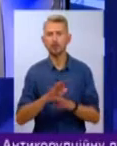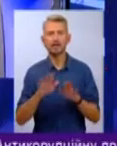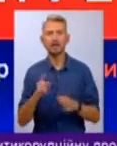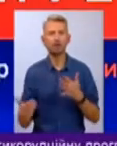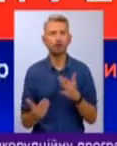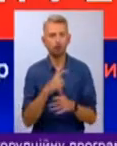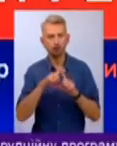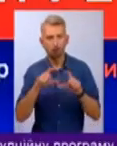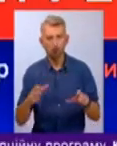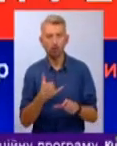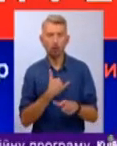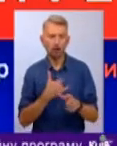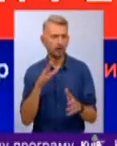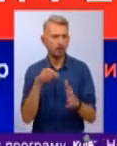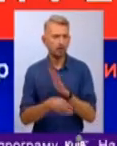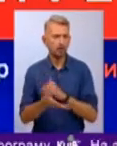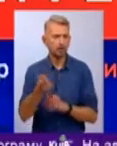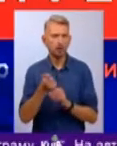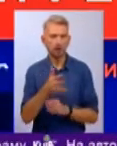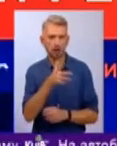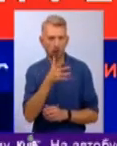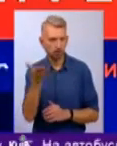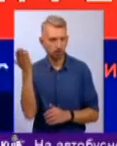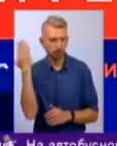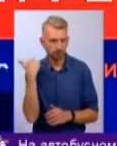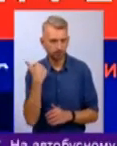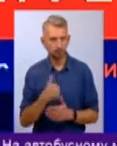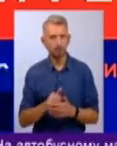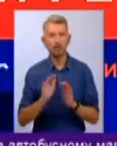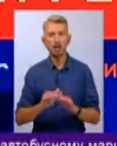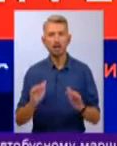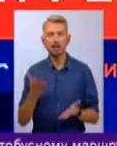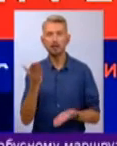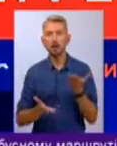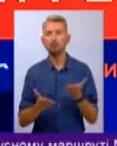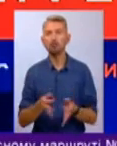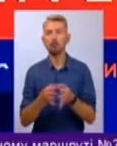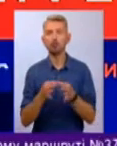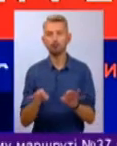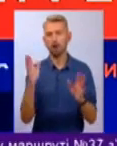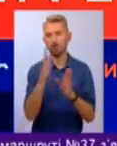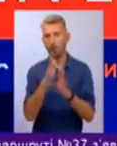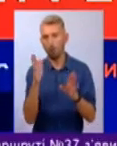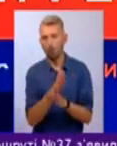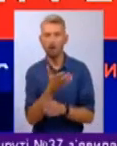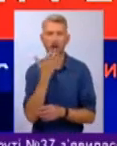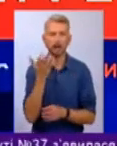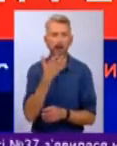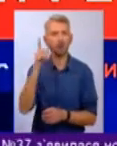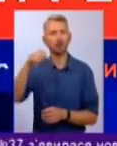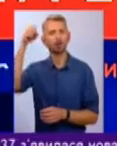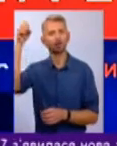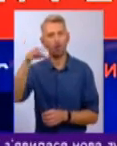новою школою, воно в нас запроваджено вже декілька років. Діти, якщо дозволяє погода, вона тепла,